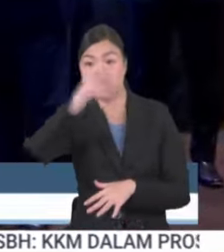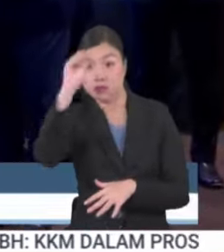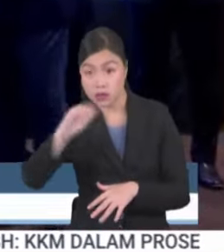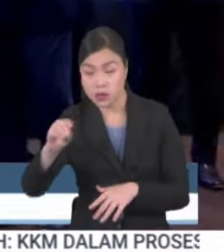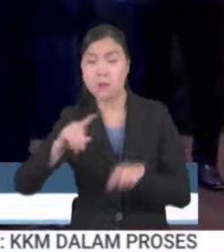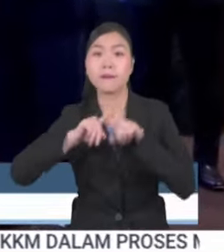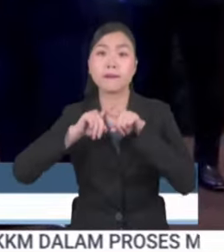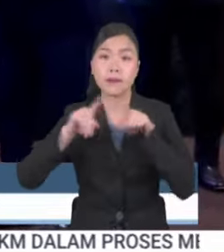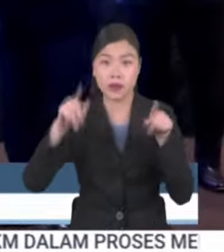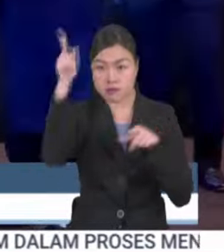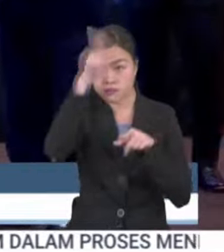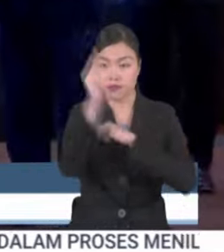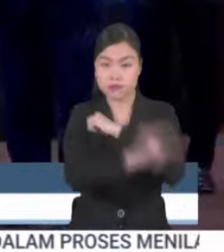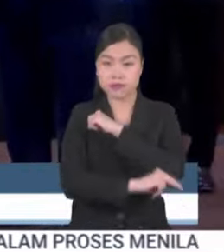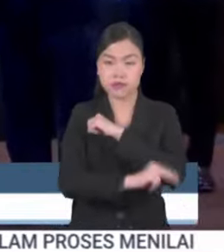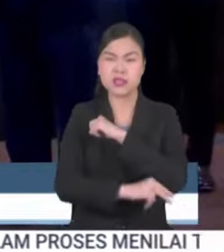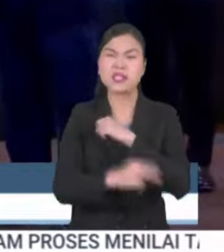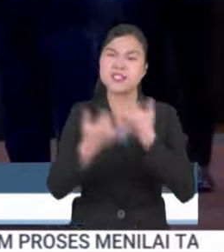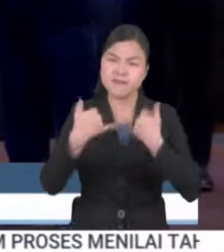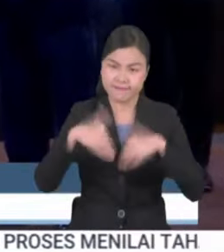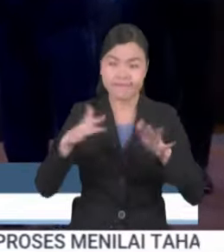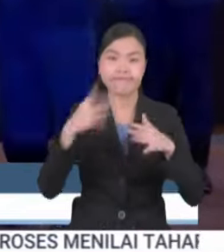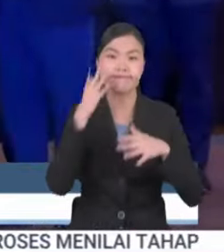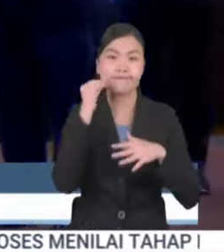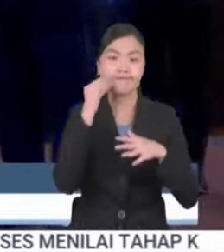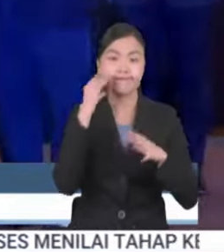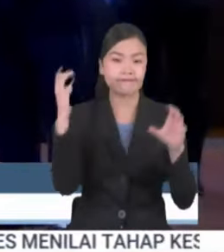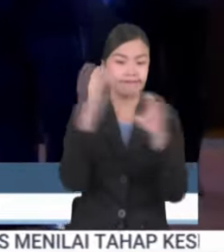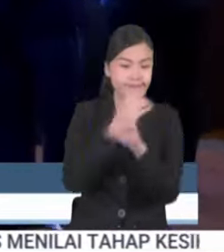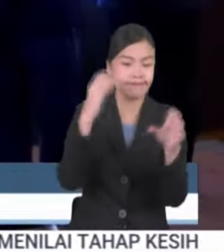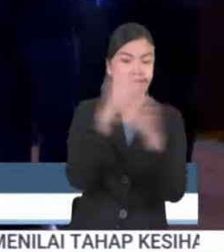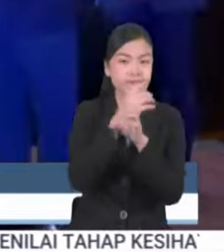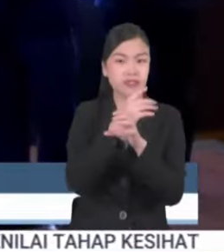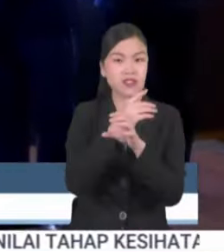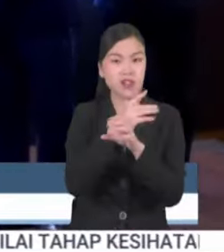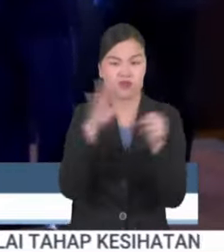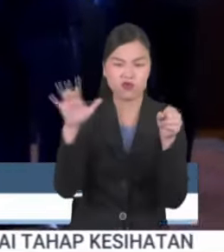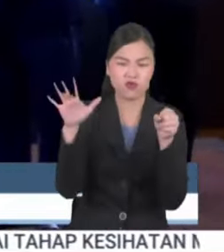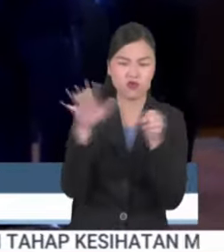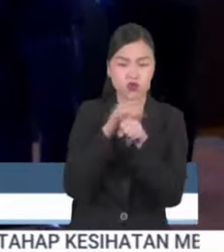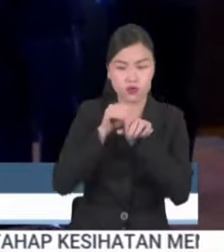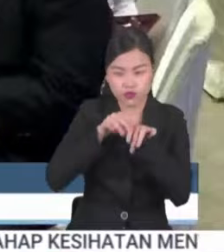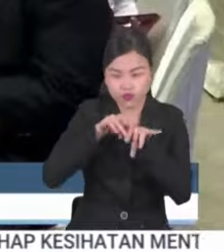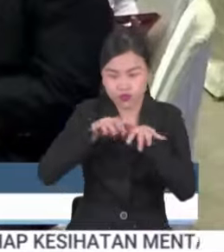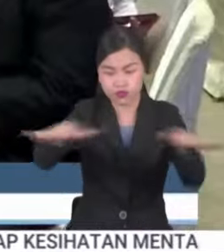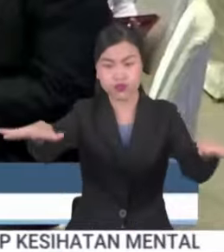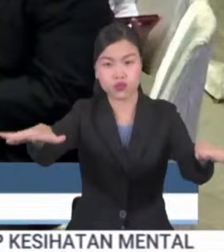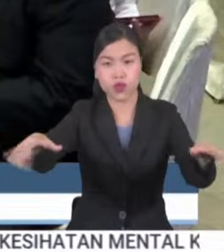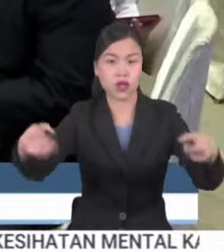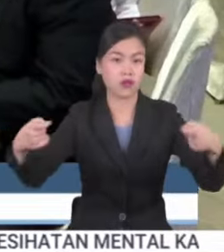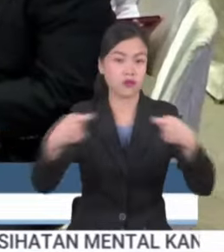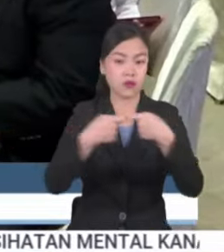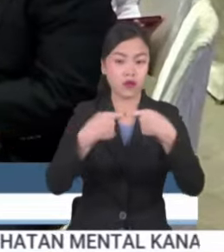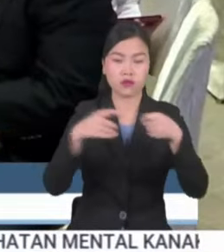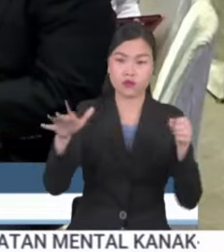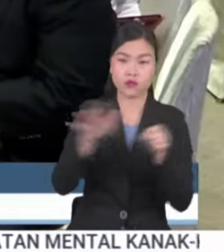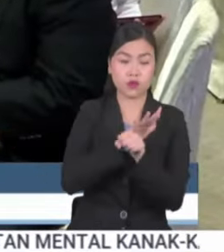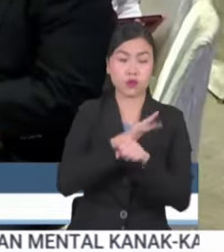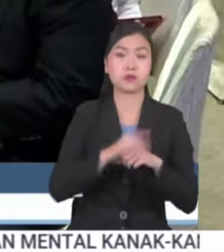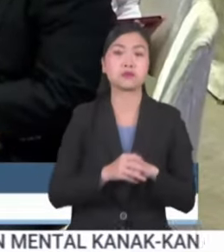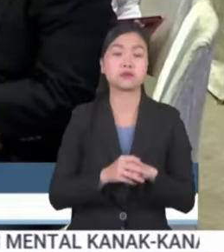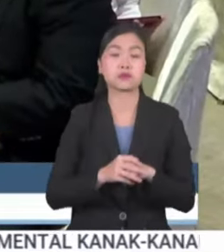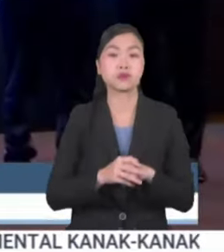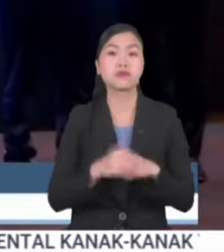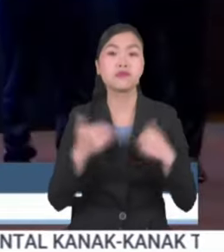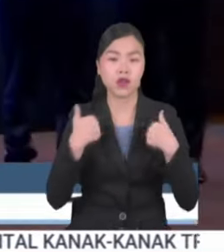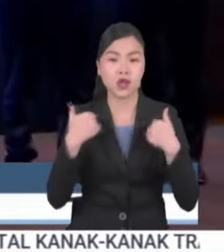98.6%, namun kerajaan negeri masih menghadapi cabaran untuk mencapai liputan penuh. Ini kerana adanya permohonan baharu dari kampung